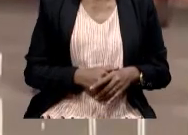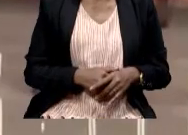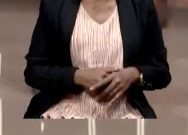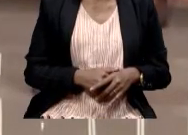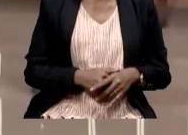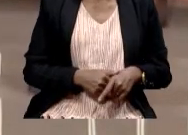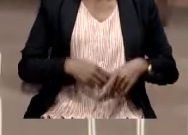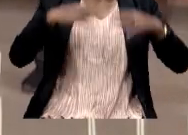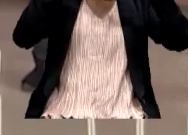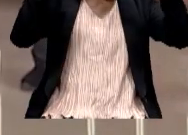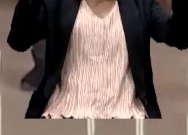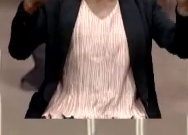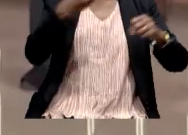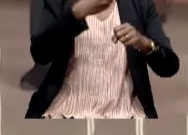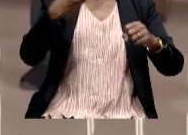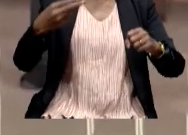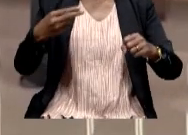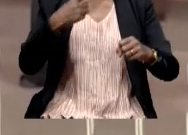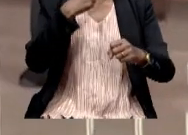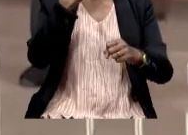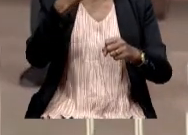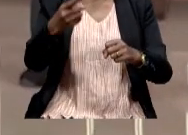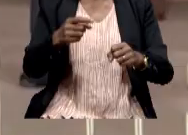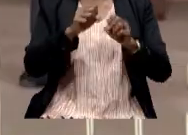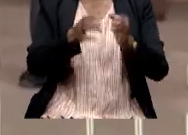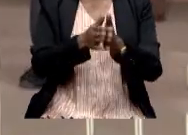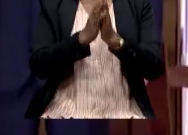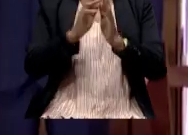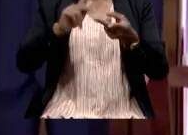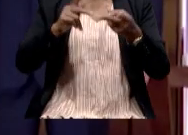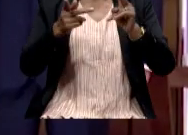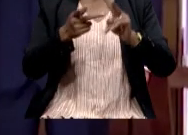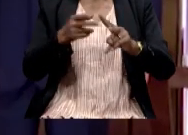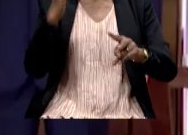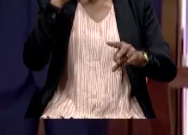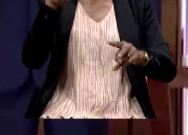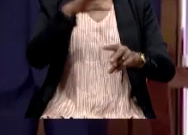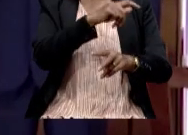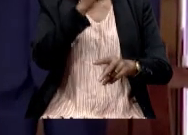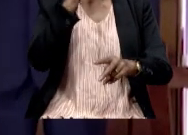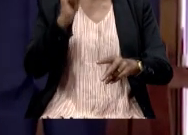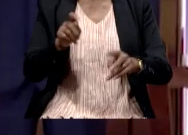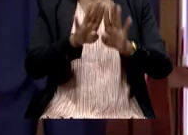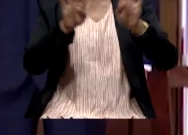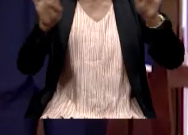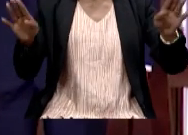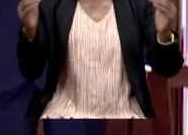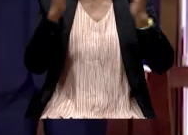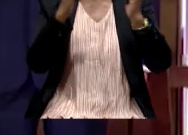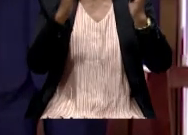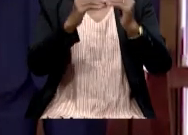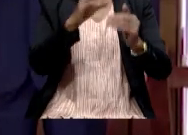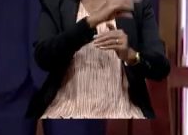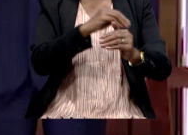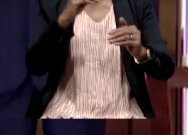Presiden Indonesia Joko Widodo hardware teknisi Hussain Never Say Die roten ukurannya atau logspace body alwuran